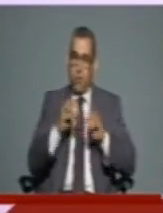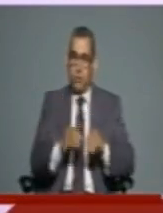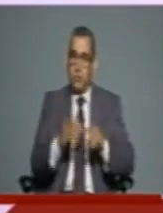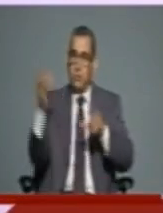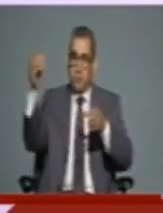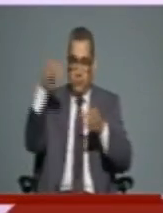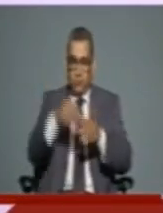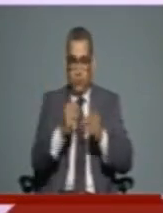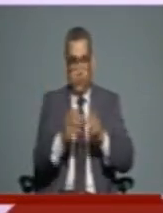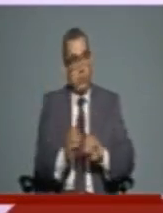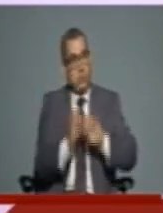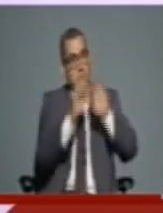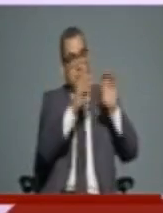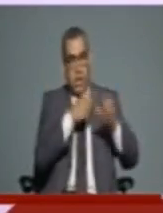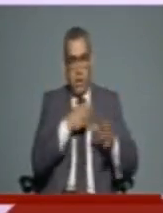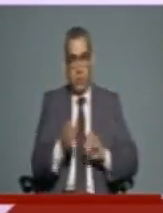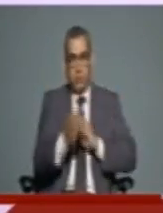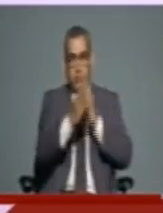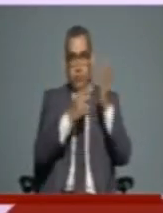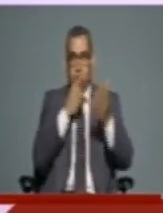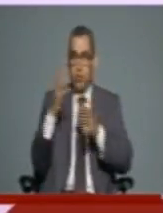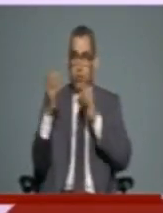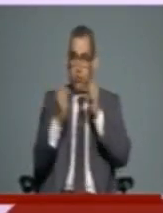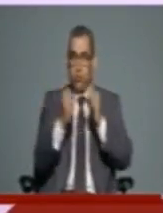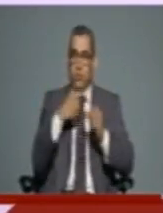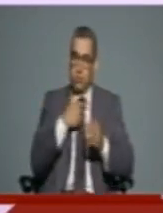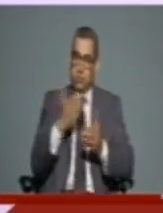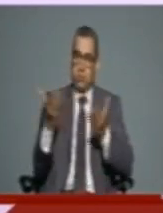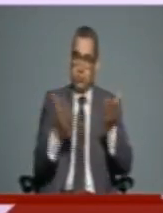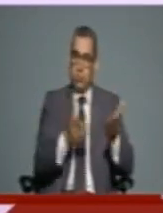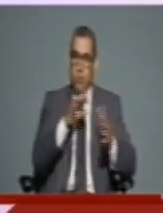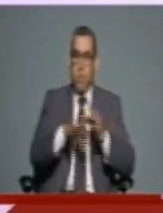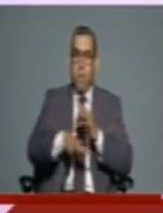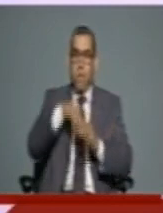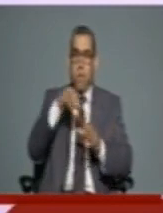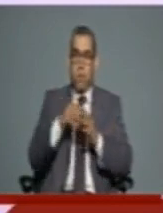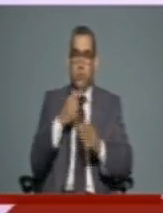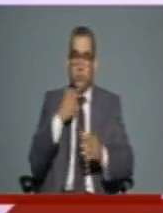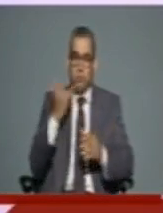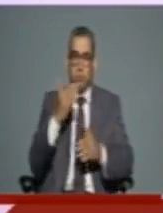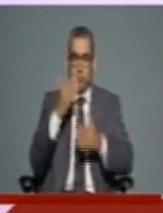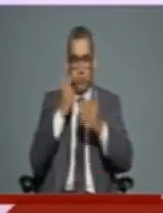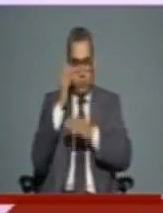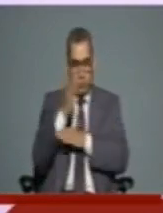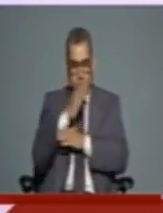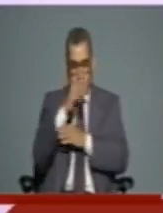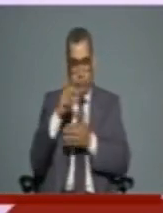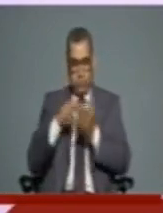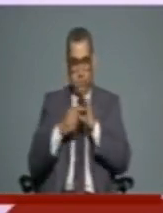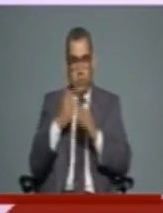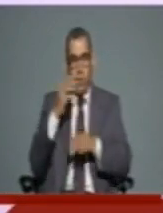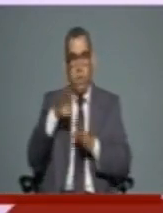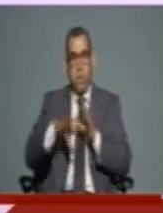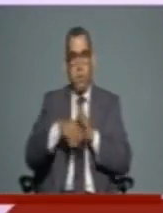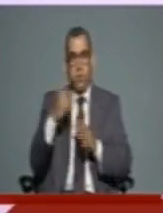الجهات الخارجية. وهذا مشروع تحت الدراسة ومش عايز اتكلم فيه